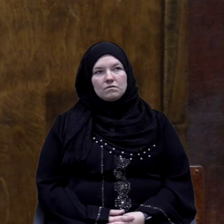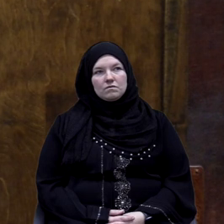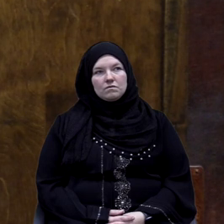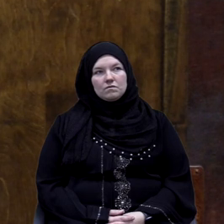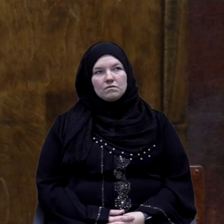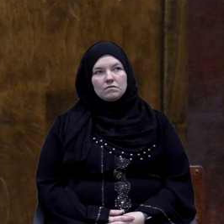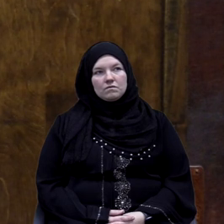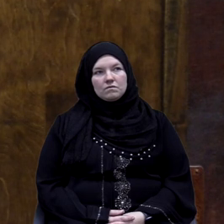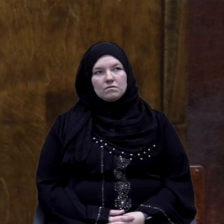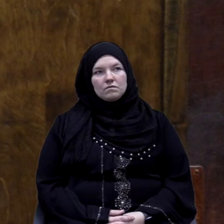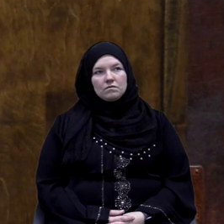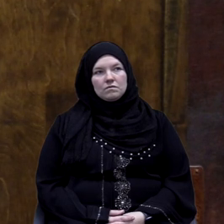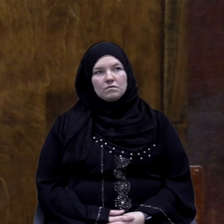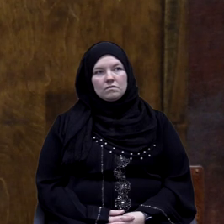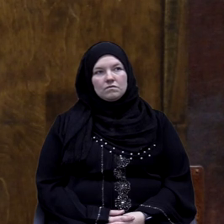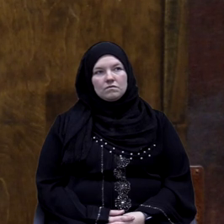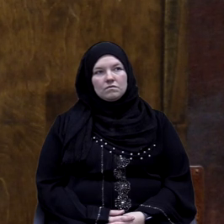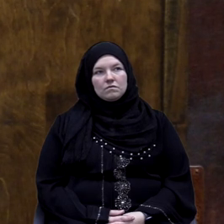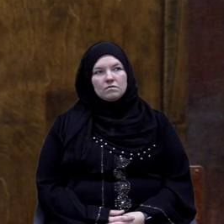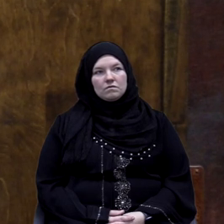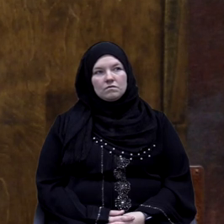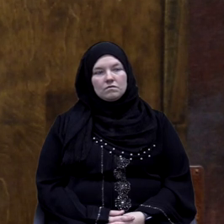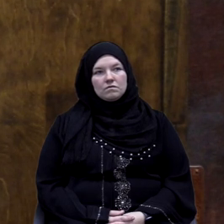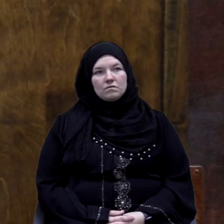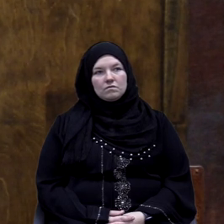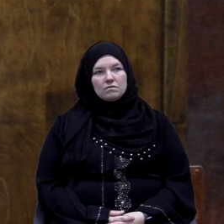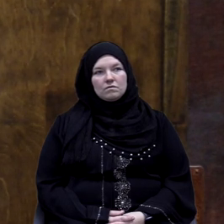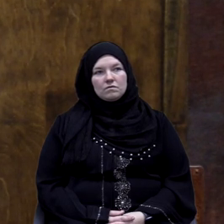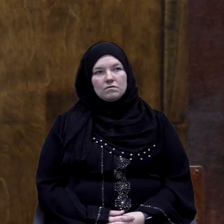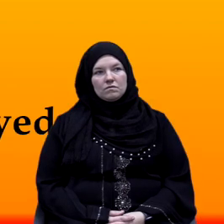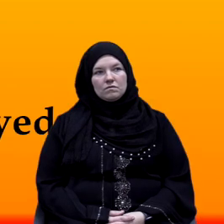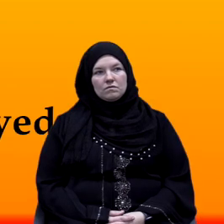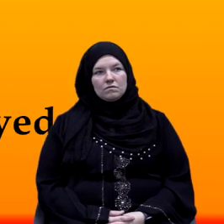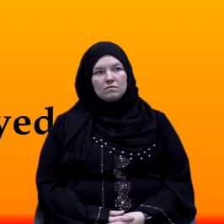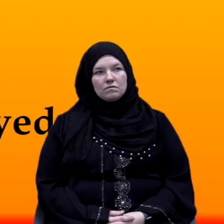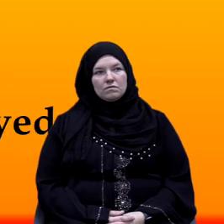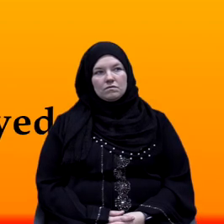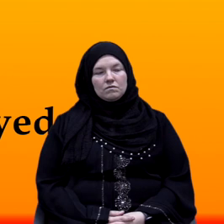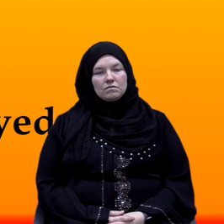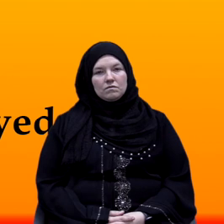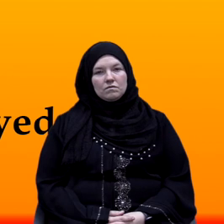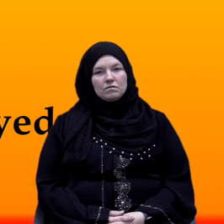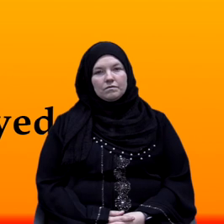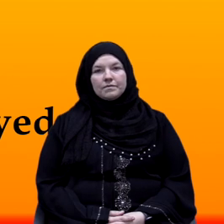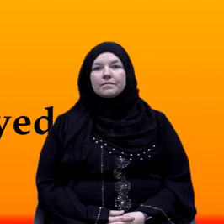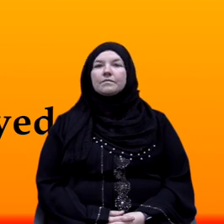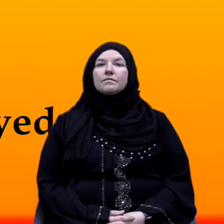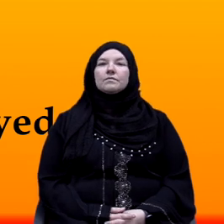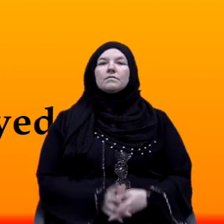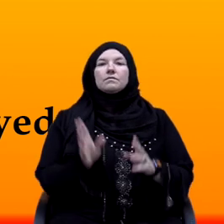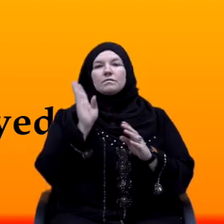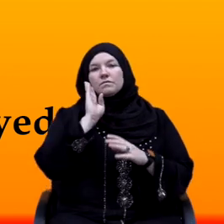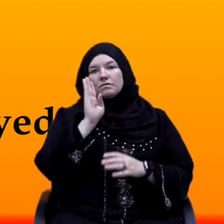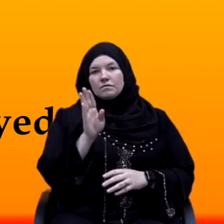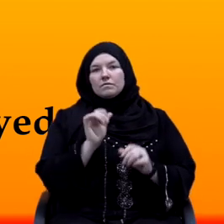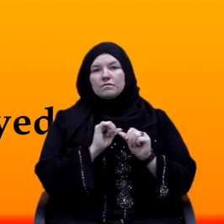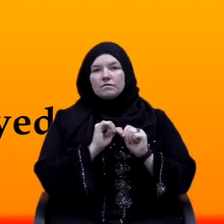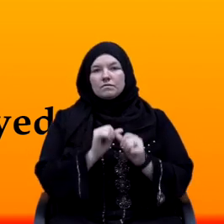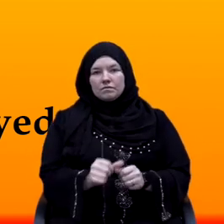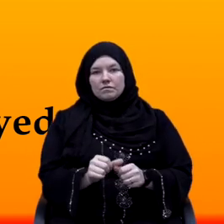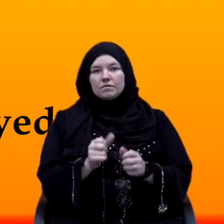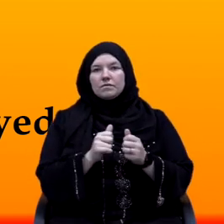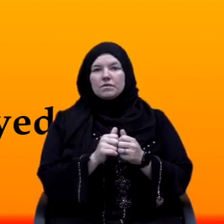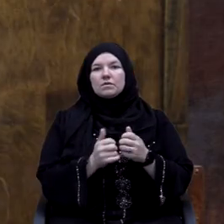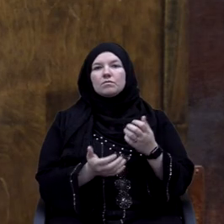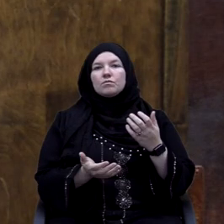الشريفة شربة هنيئة لا نظمأ بعدها أبدا. أما بعد، we are continuing and this